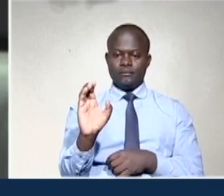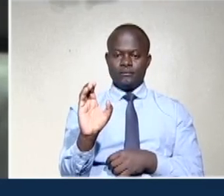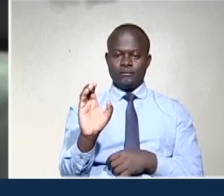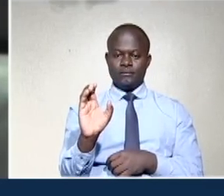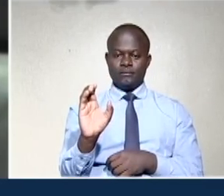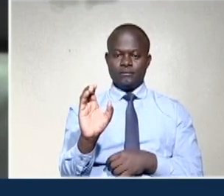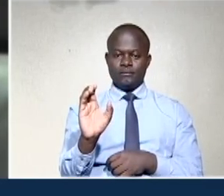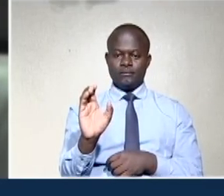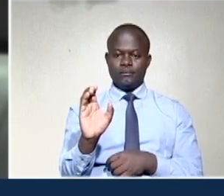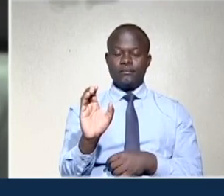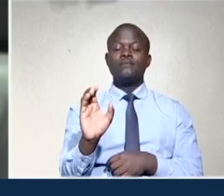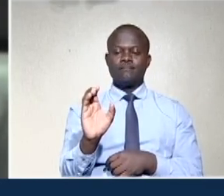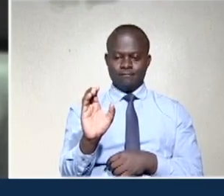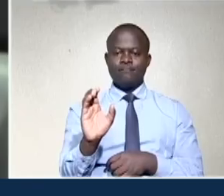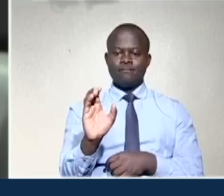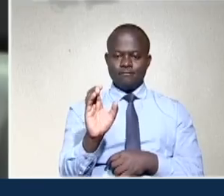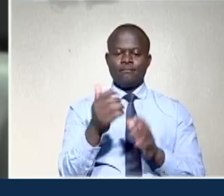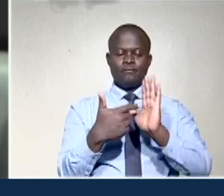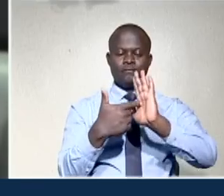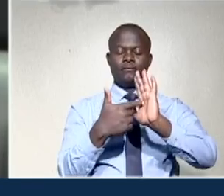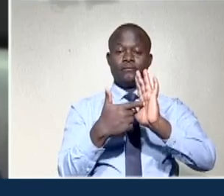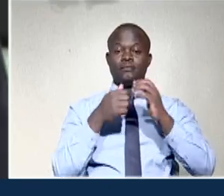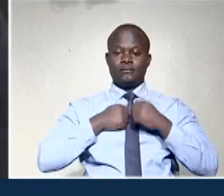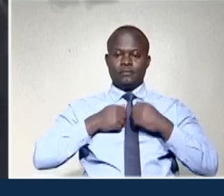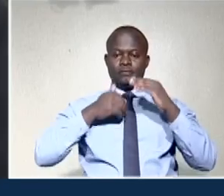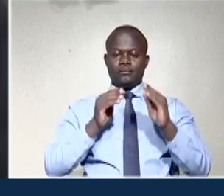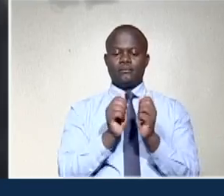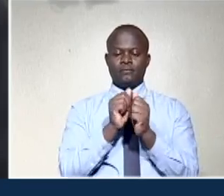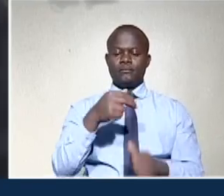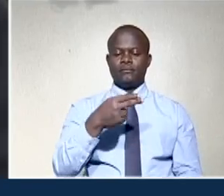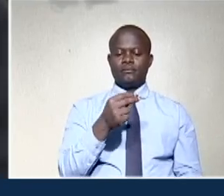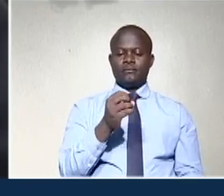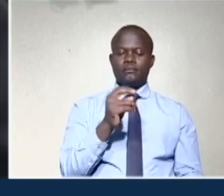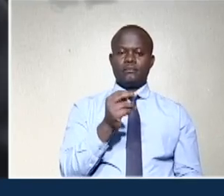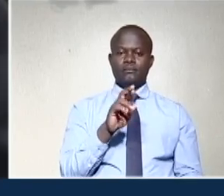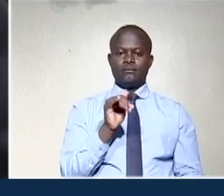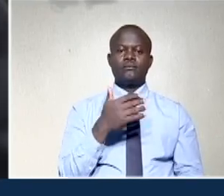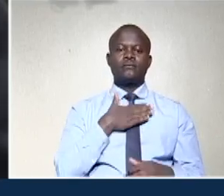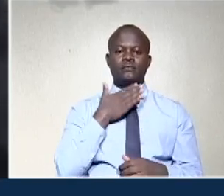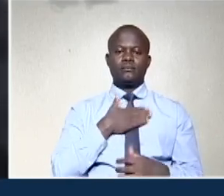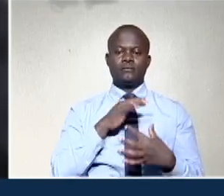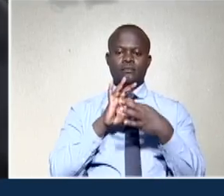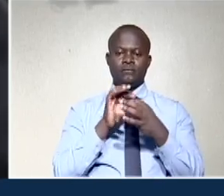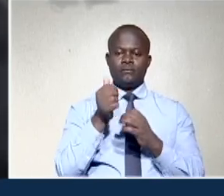Perezida Novak biragaragara ku Rwanda na Hongiriya byishimiye umubano wabyo